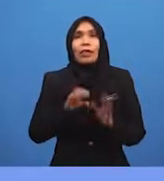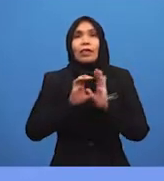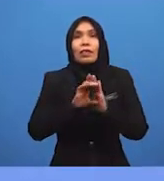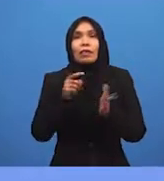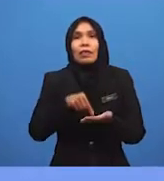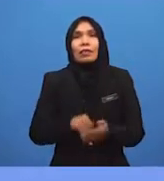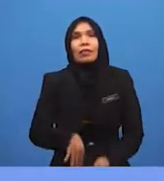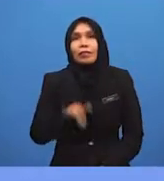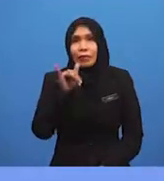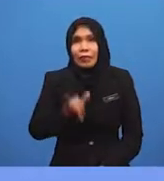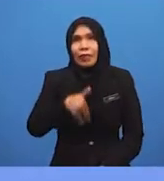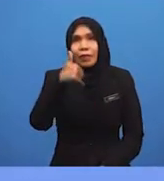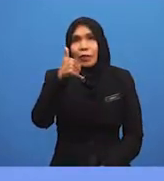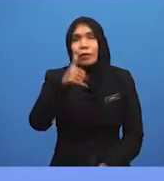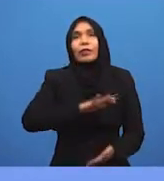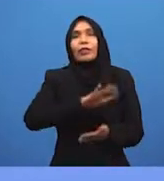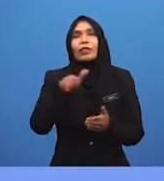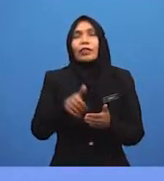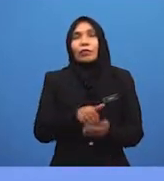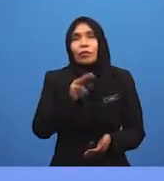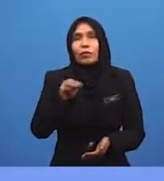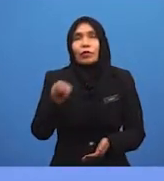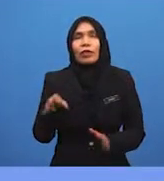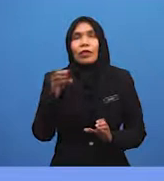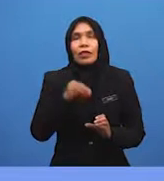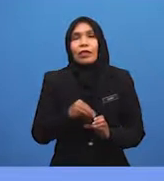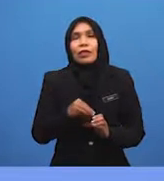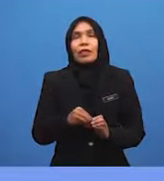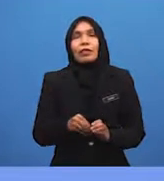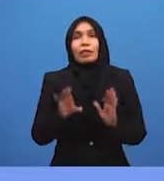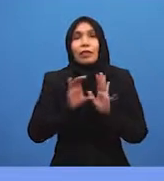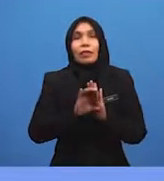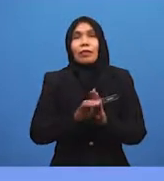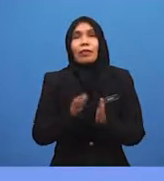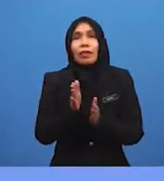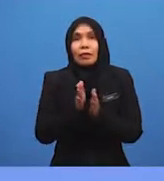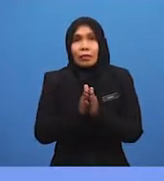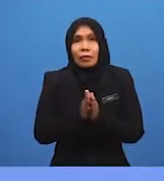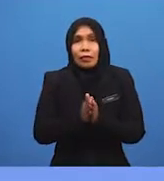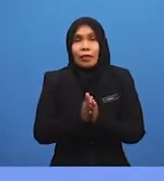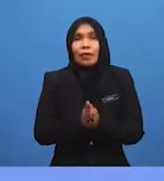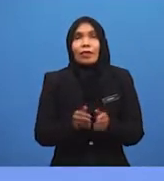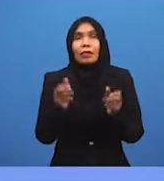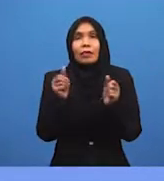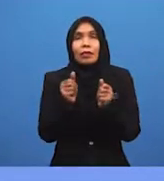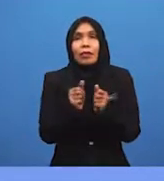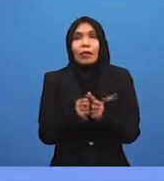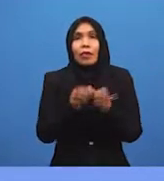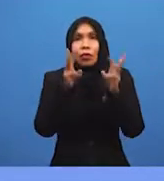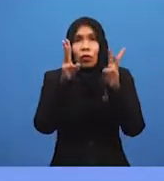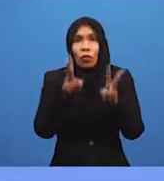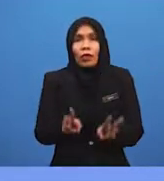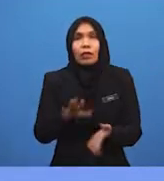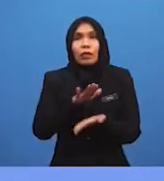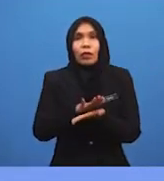murid-murid. Semua murid dalam gambar tersebut bersalam dengan warga sekolah. Apabila kita